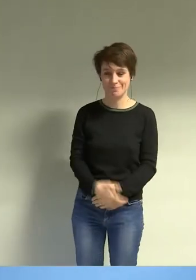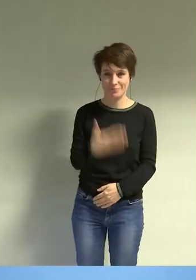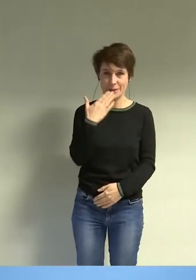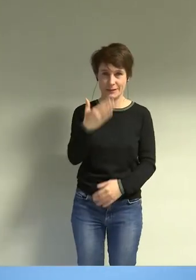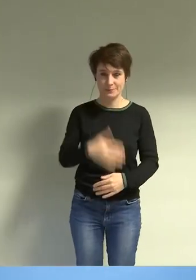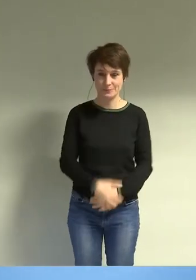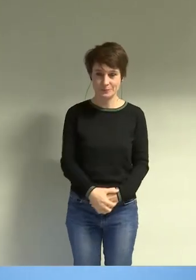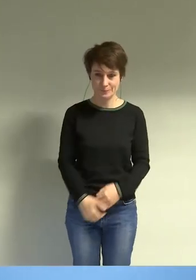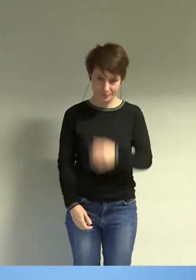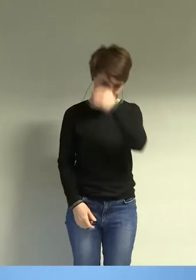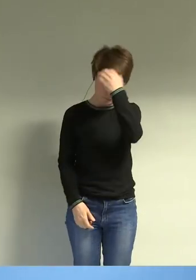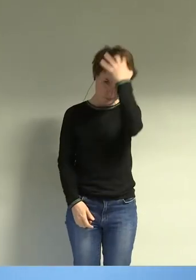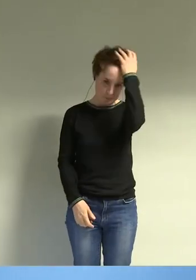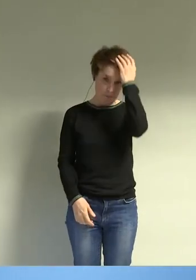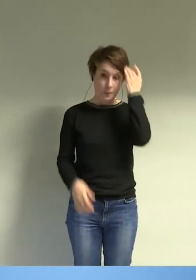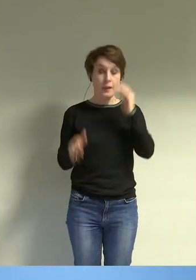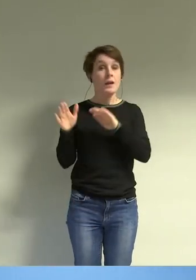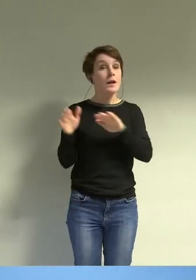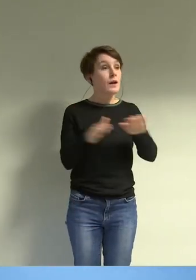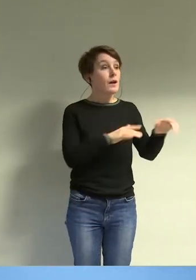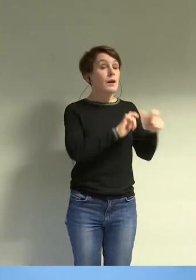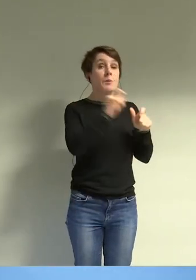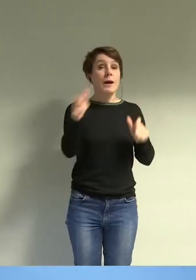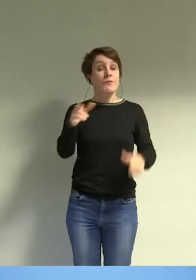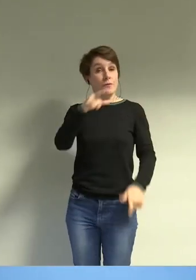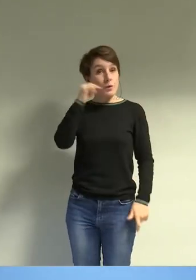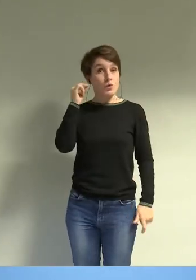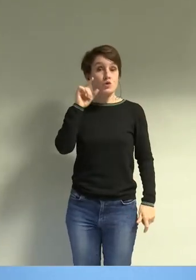était restée suspendue monsieur gentil